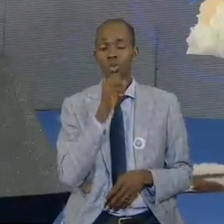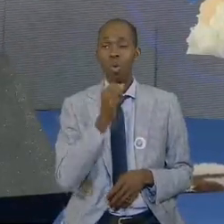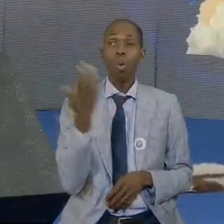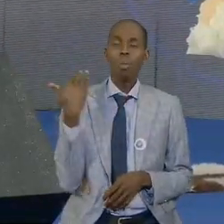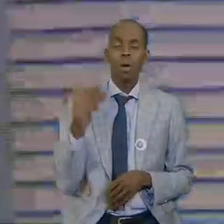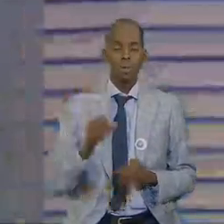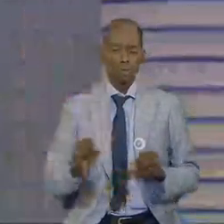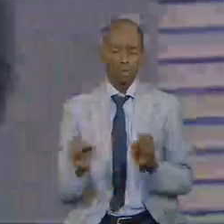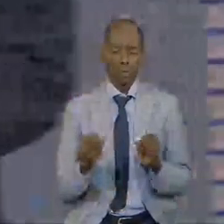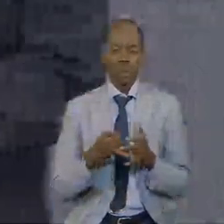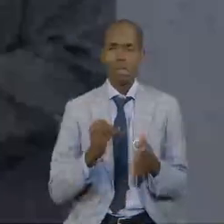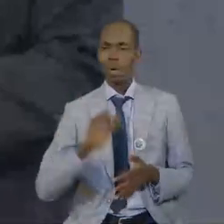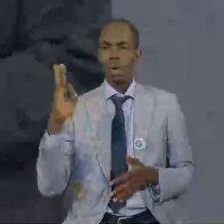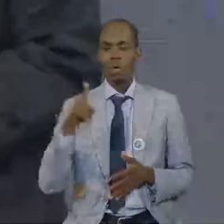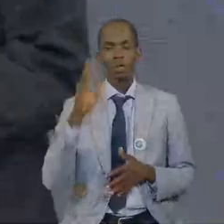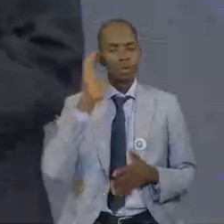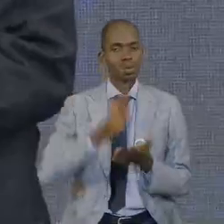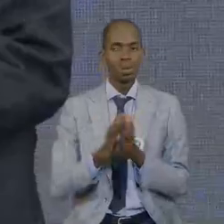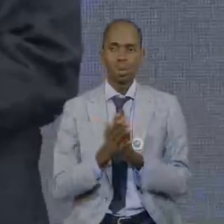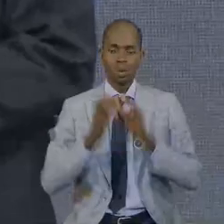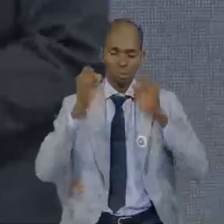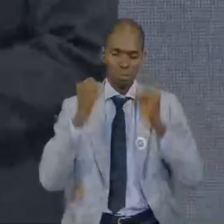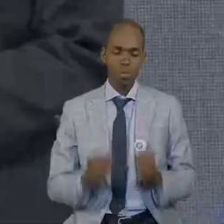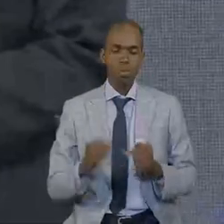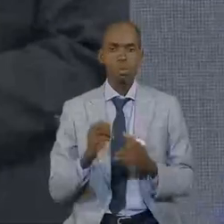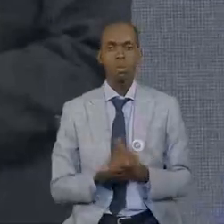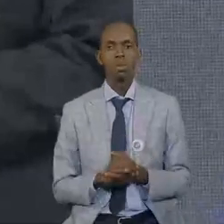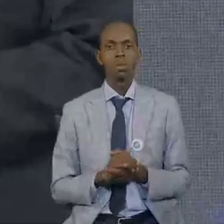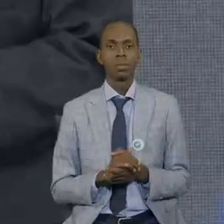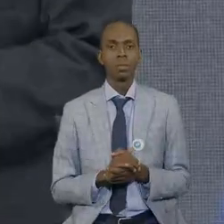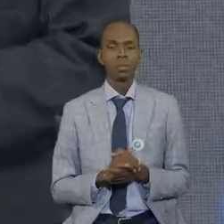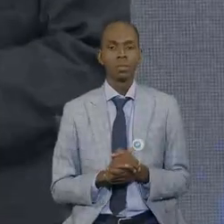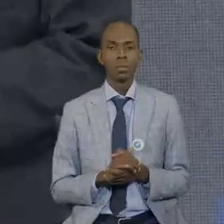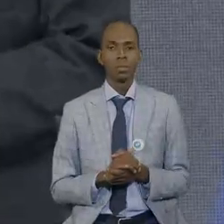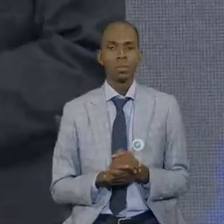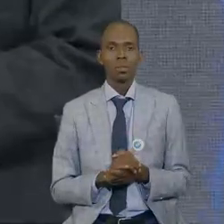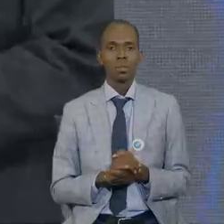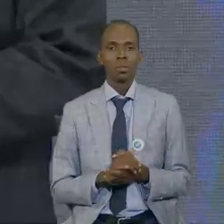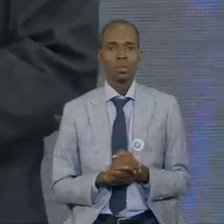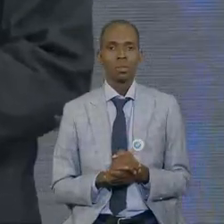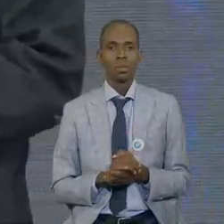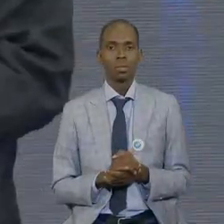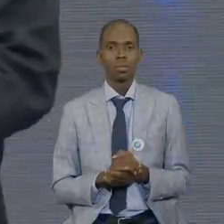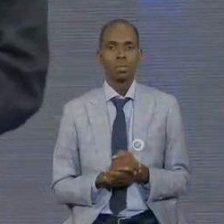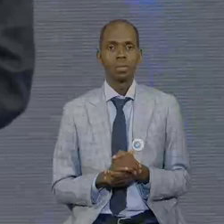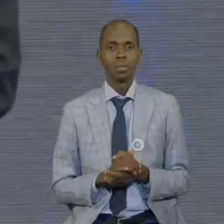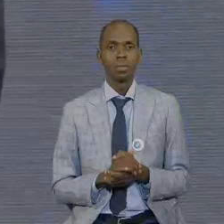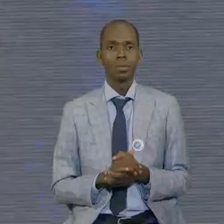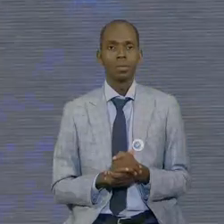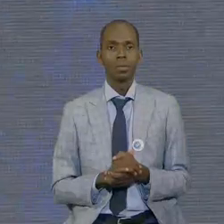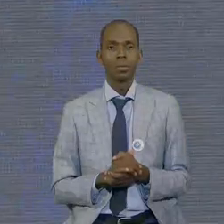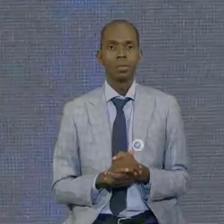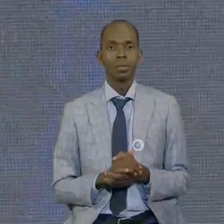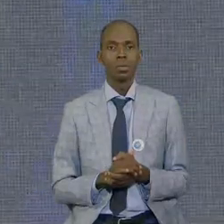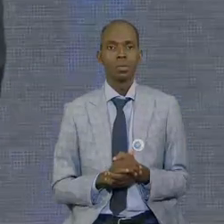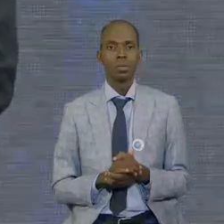you'll be strong. Et donc quand tu as des sentiments de tes faiblesses passées, tu auras tendance à dire, je suis comme j'étais. Non, tu n'es plus comme